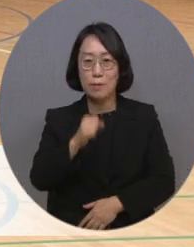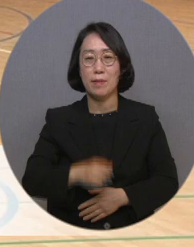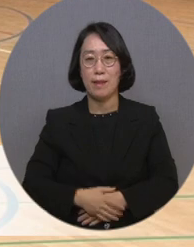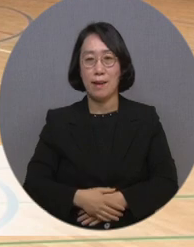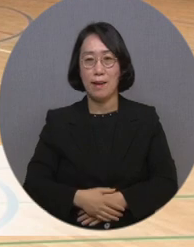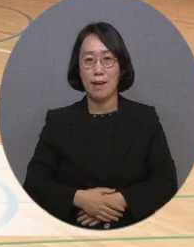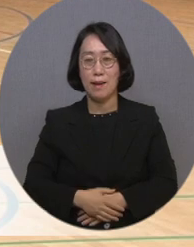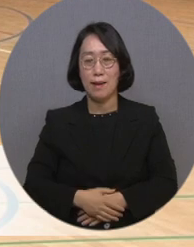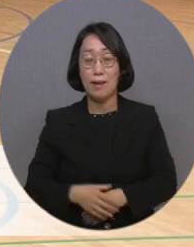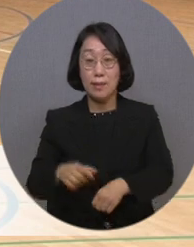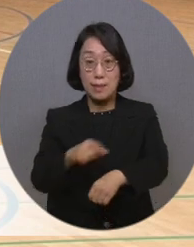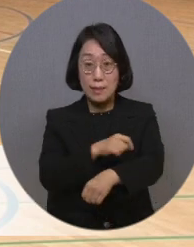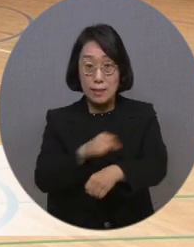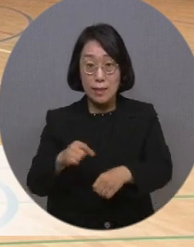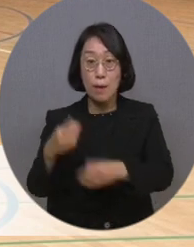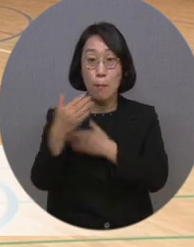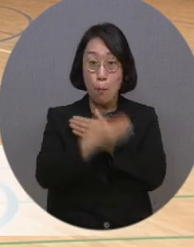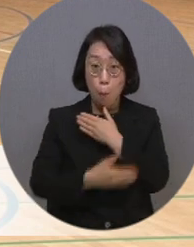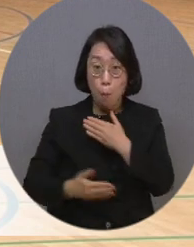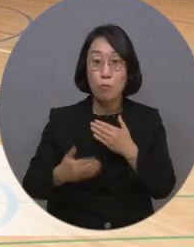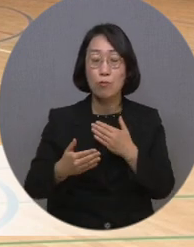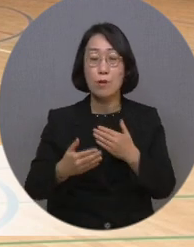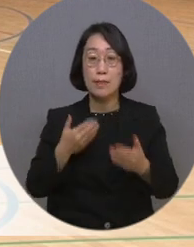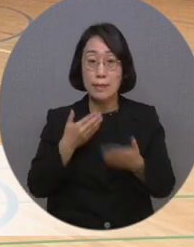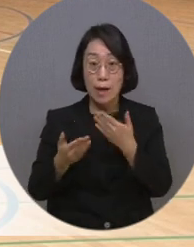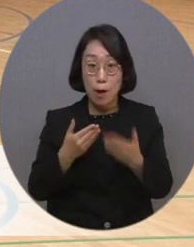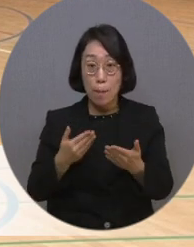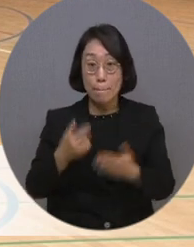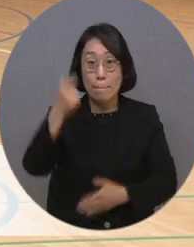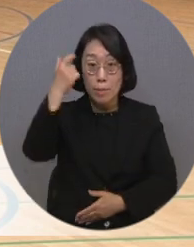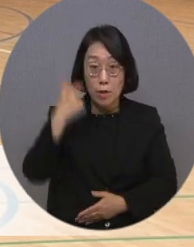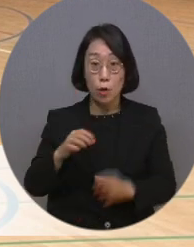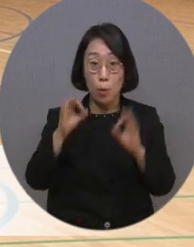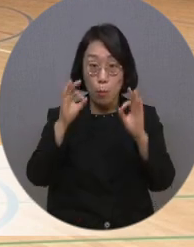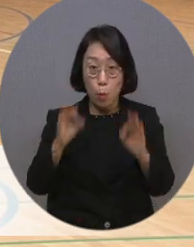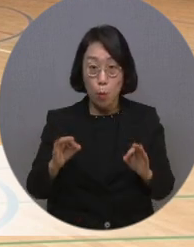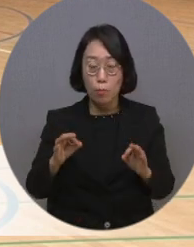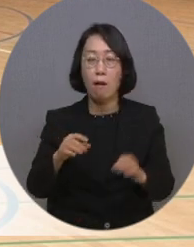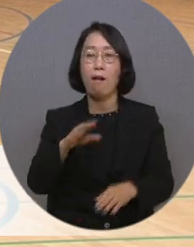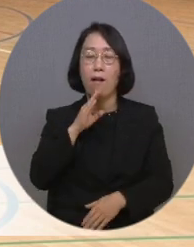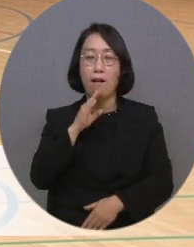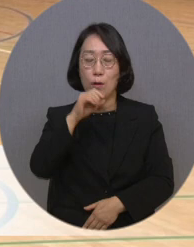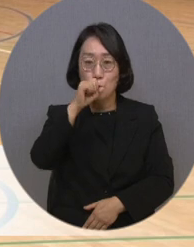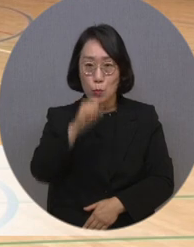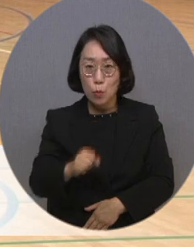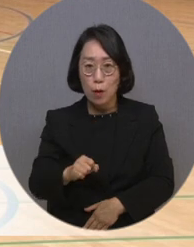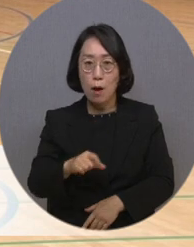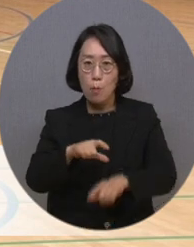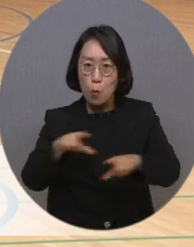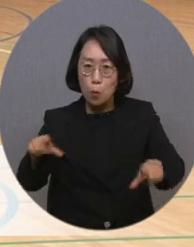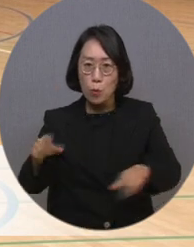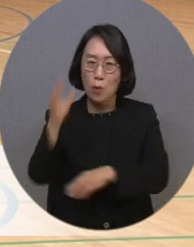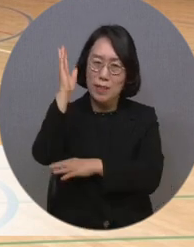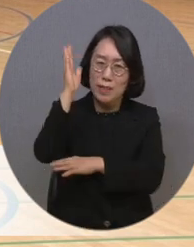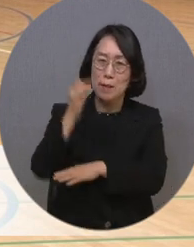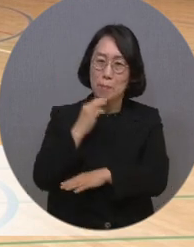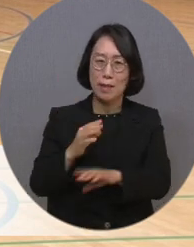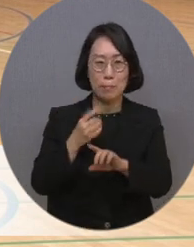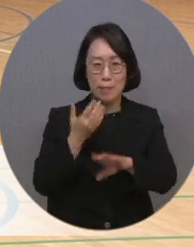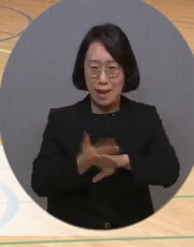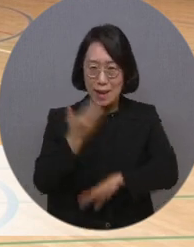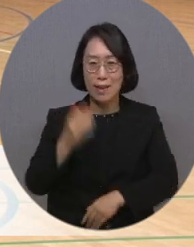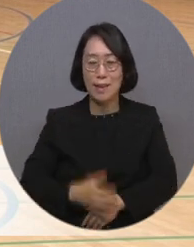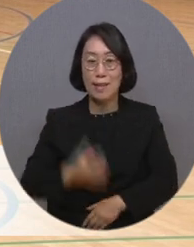같습니다. 특히 이렇게 몸으로 직접 체험하면서 아이들이 참여할 수 있는 프로그램이라서 일반적인 특강보다 많이